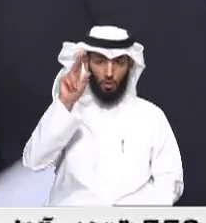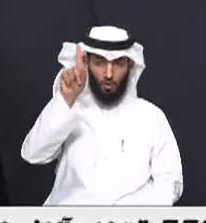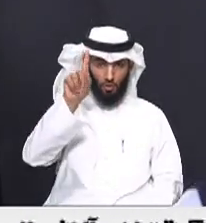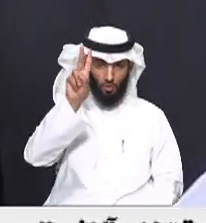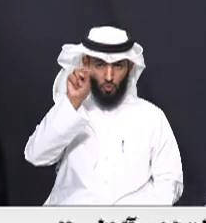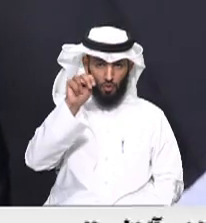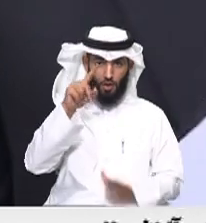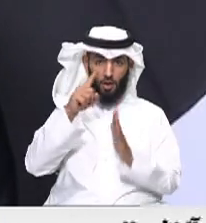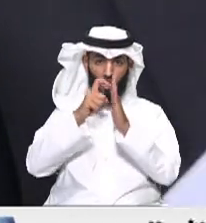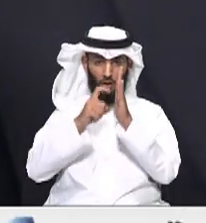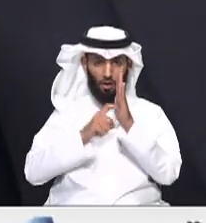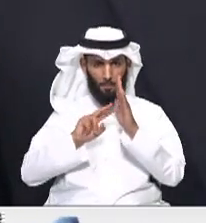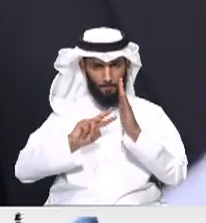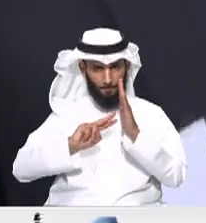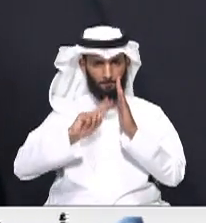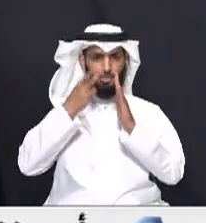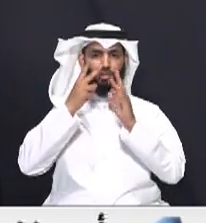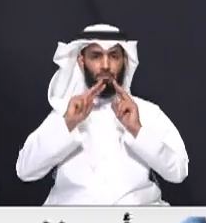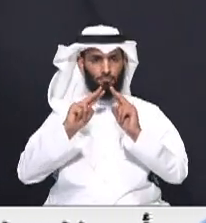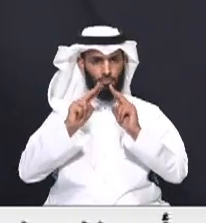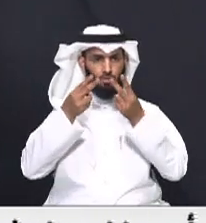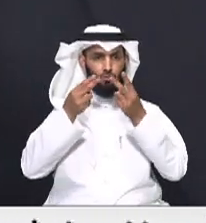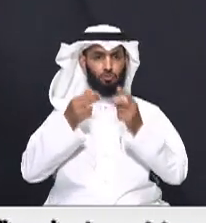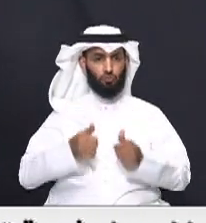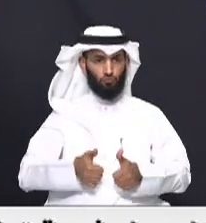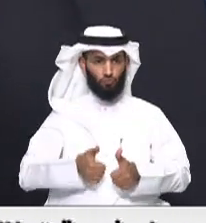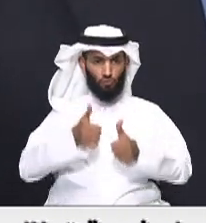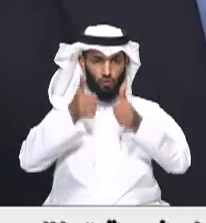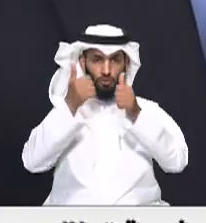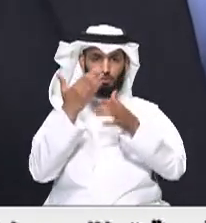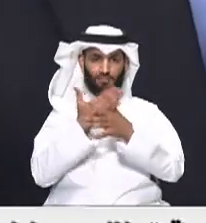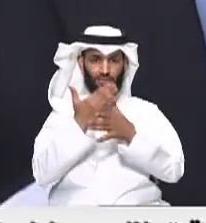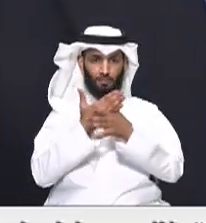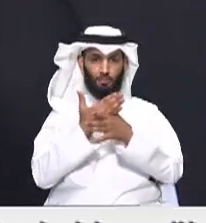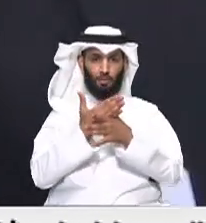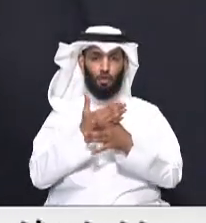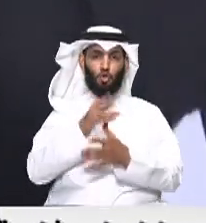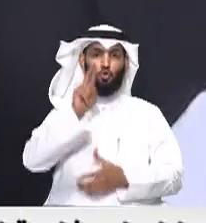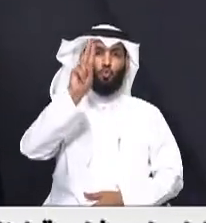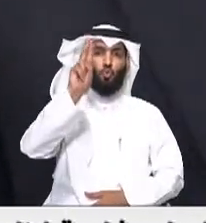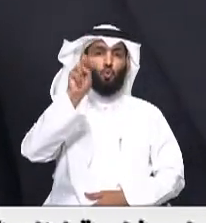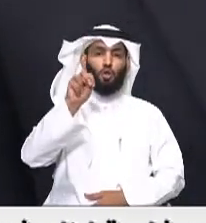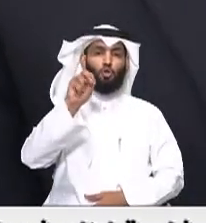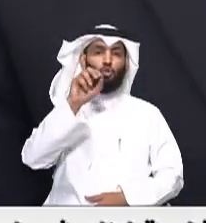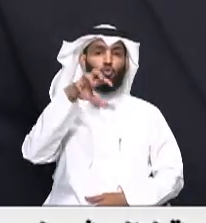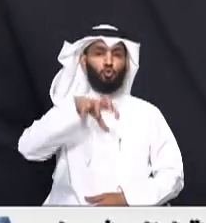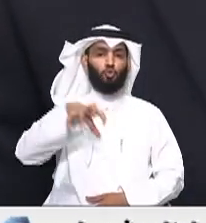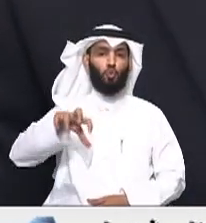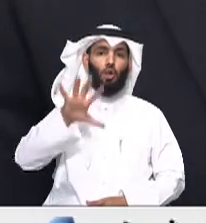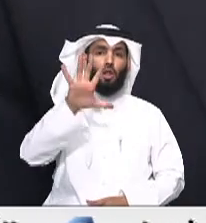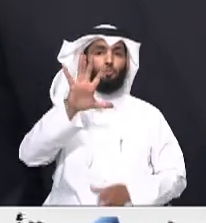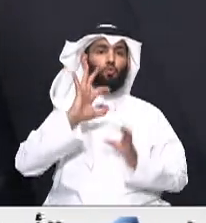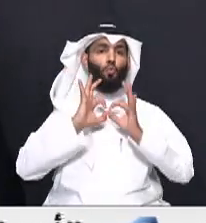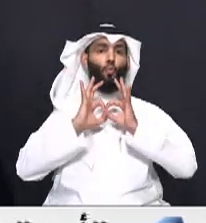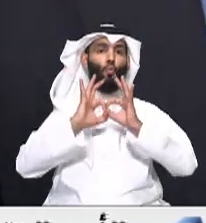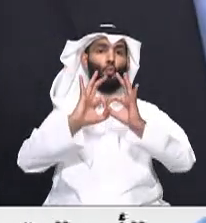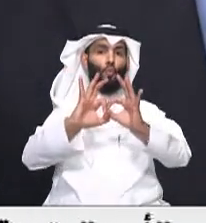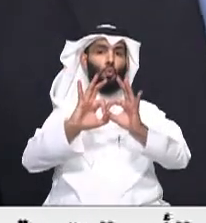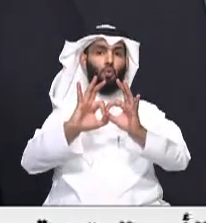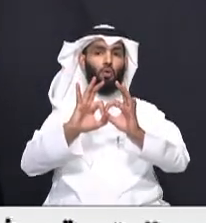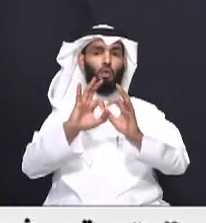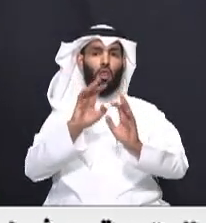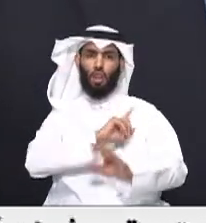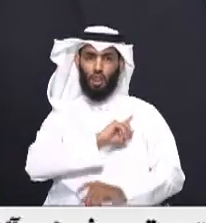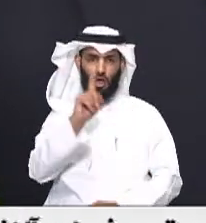لا تتهم الدول الدائمة في مجلس الأمن الخمسة بأن تكون هي مع ذاك الطرف ضد